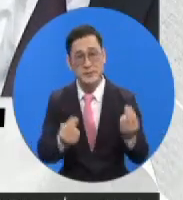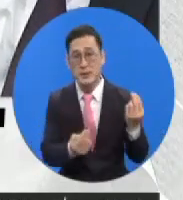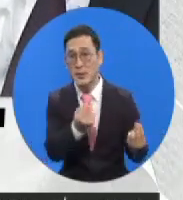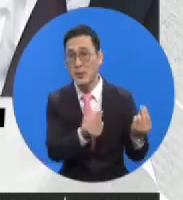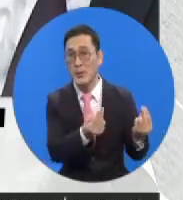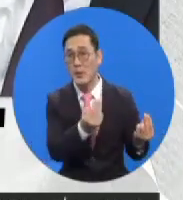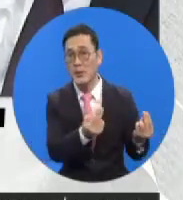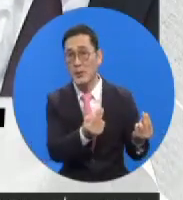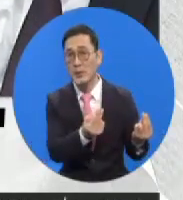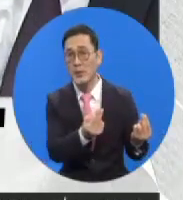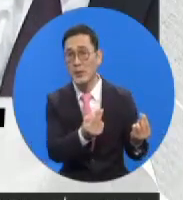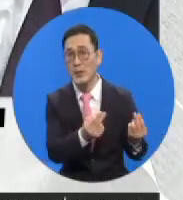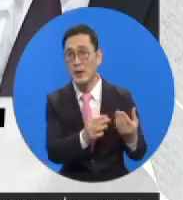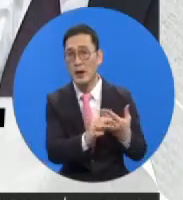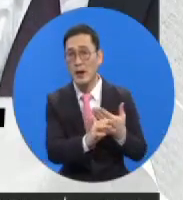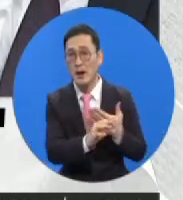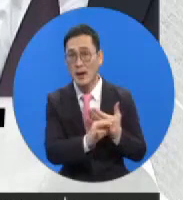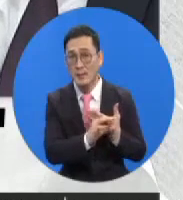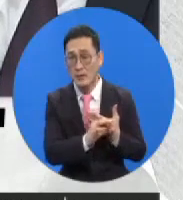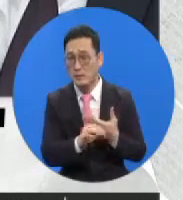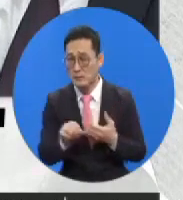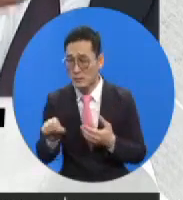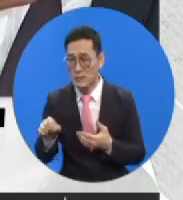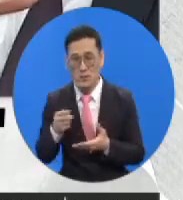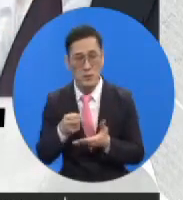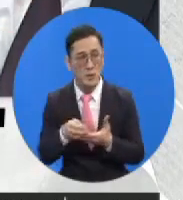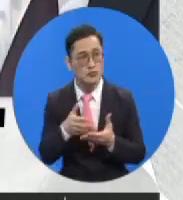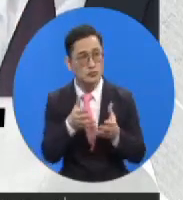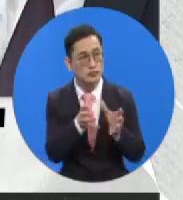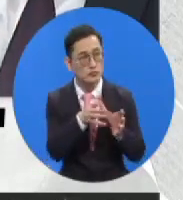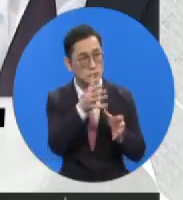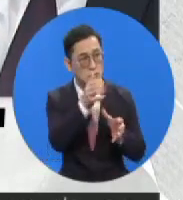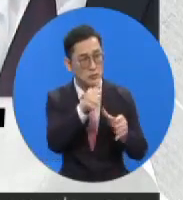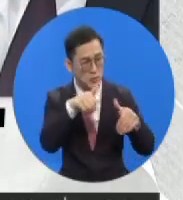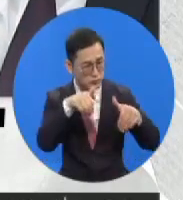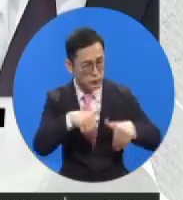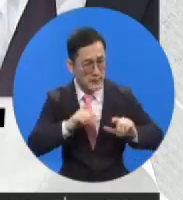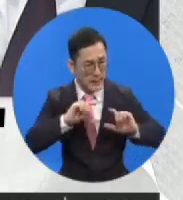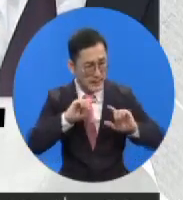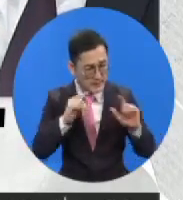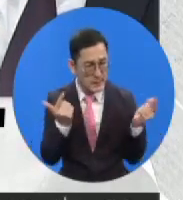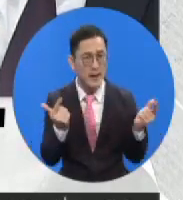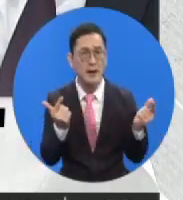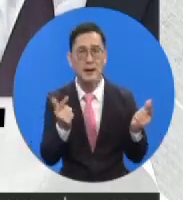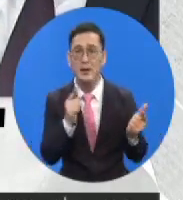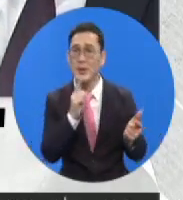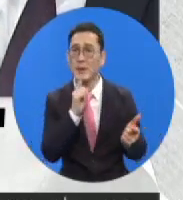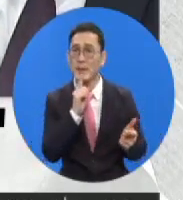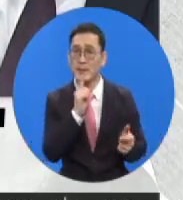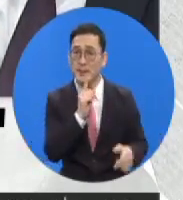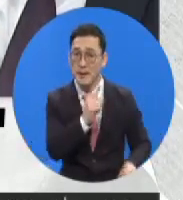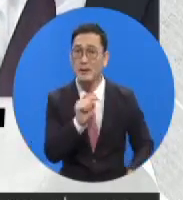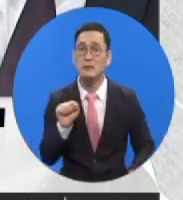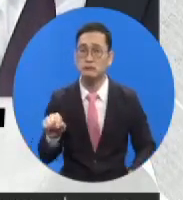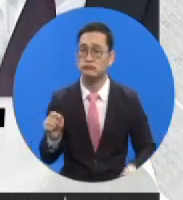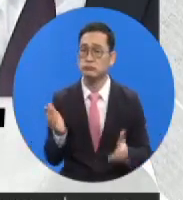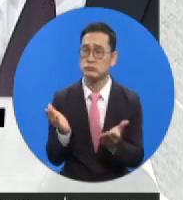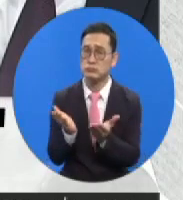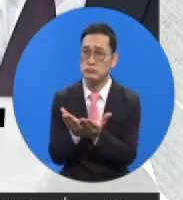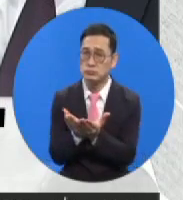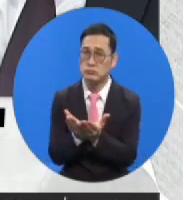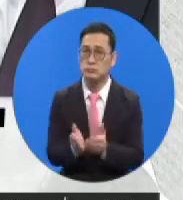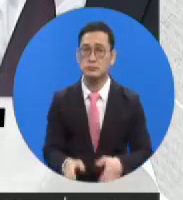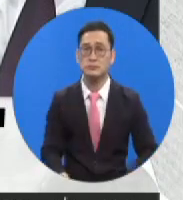총장이 검찰총장은 법무부 장관의 부하가 아니다라고 직설 발언하게 됐던 배경이 모든 것들 추미애 장관에게 있는 것 아닌가 이런 생각이